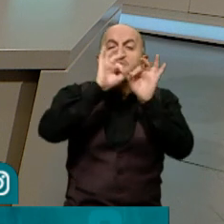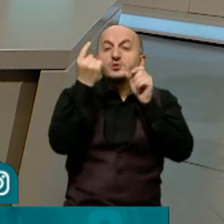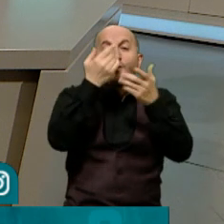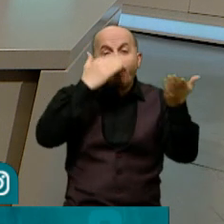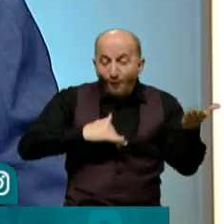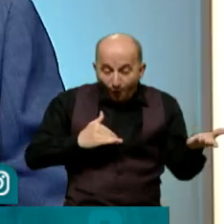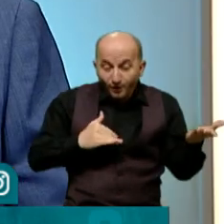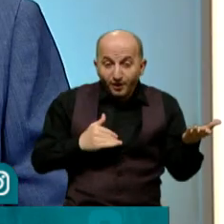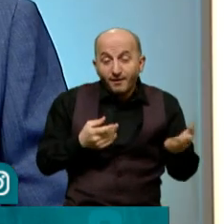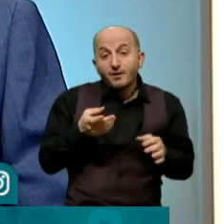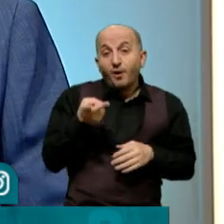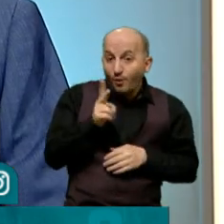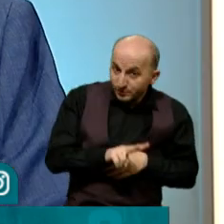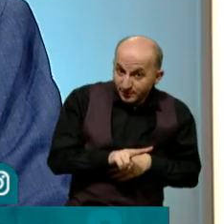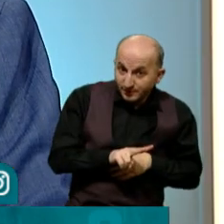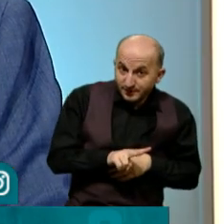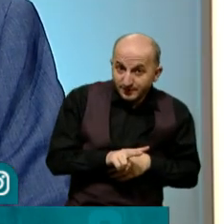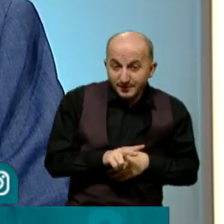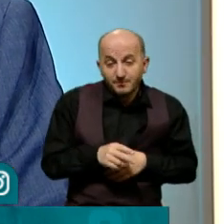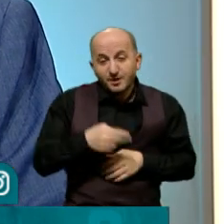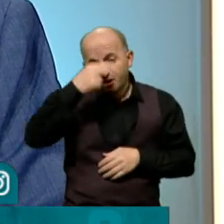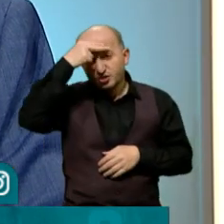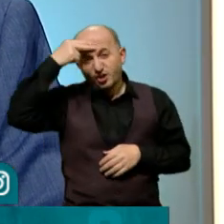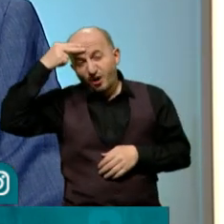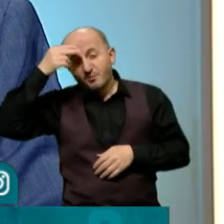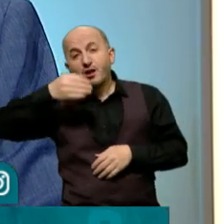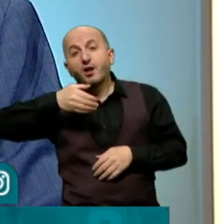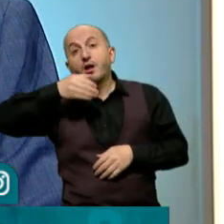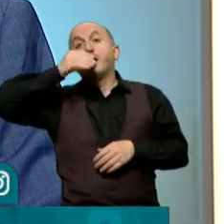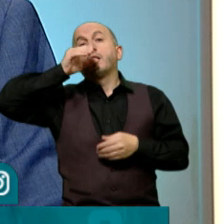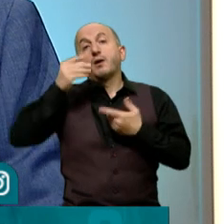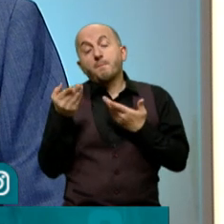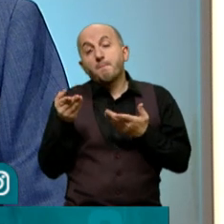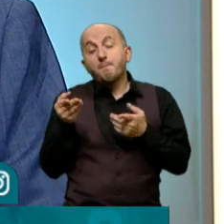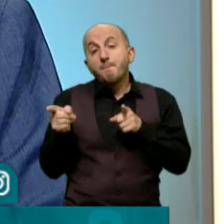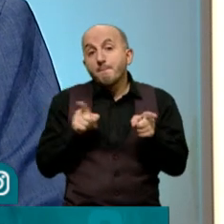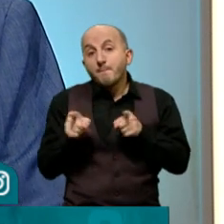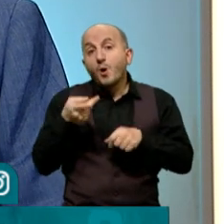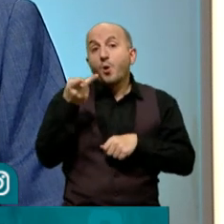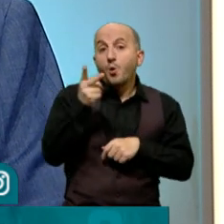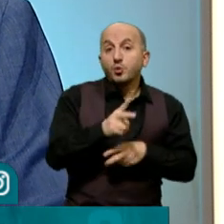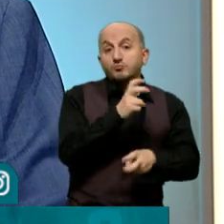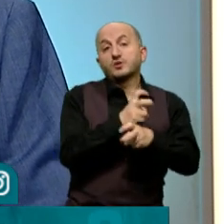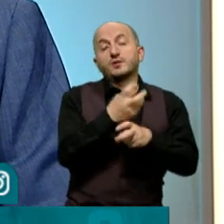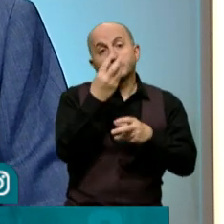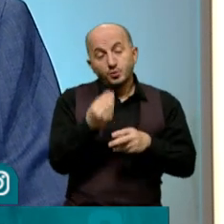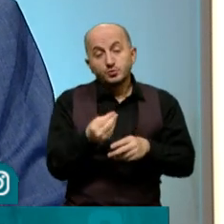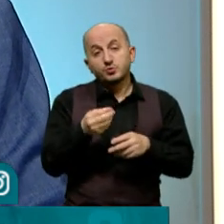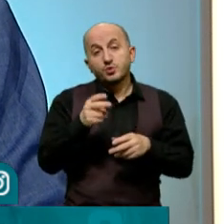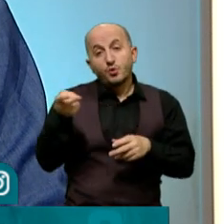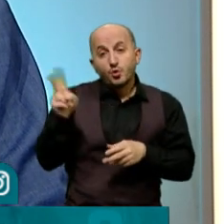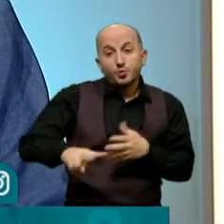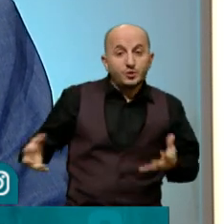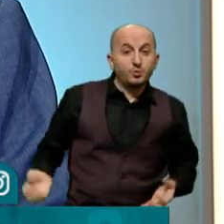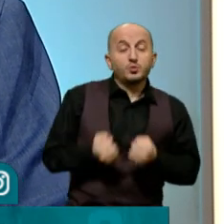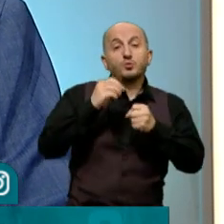yoktur. Ya ölecek ya da bir miktar şarap var. İşte ancak burada ölüm tehlikesi olunca ölümden kurtulmak